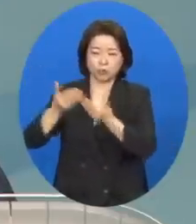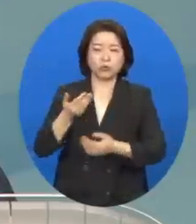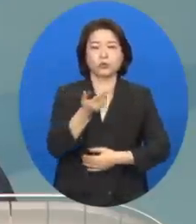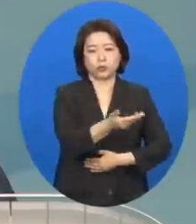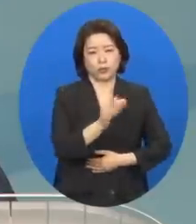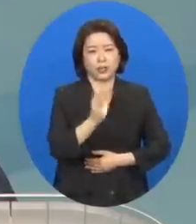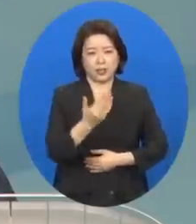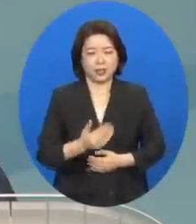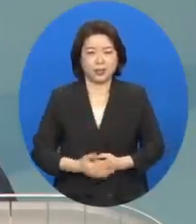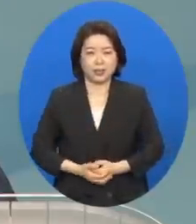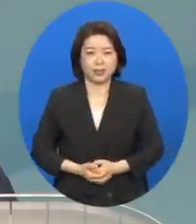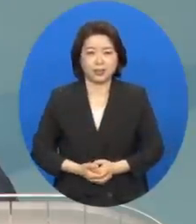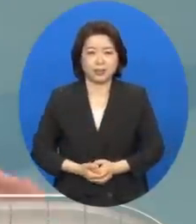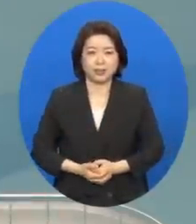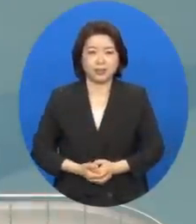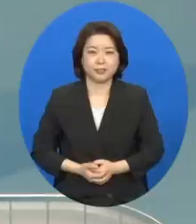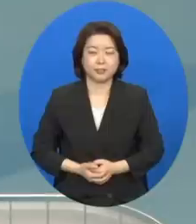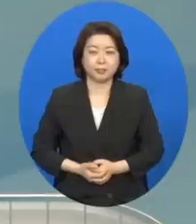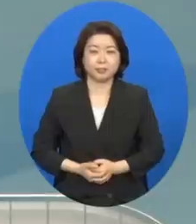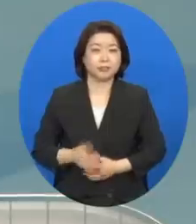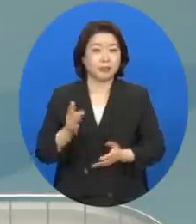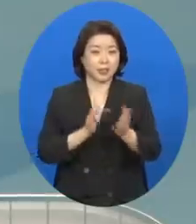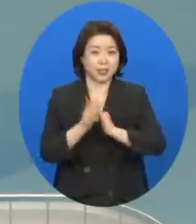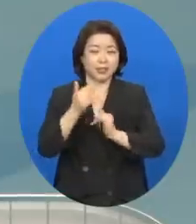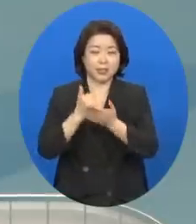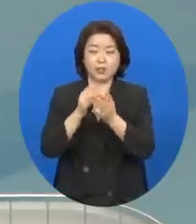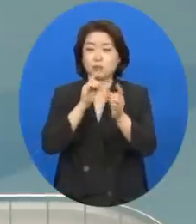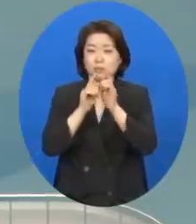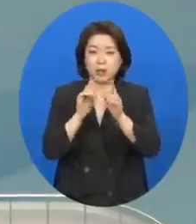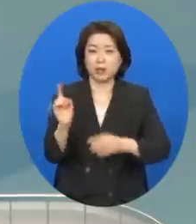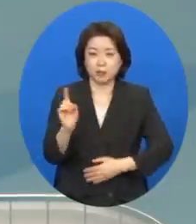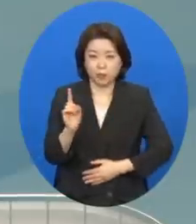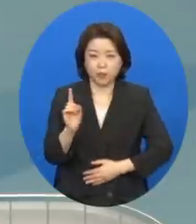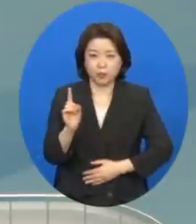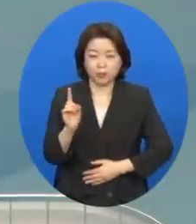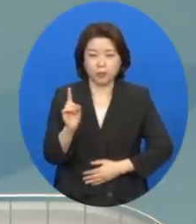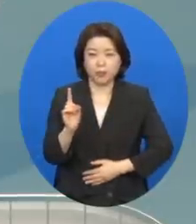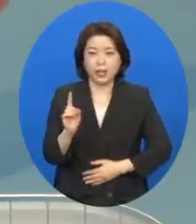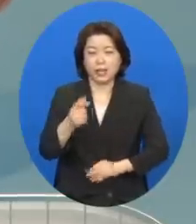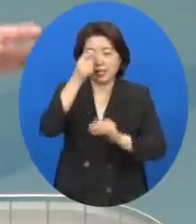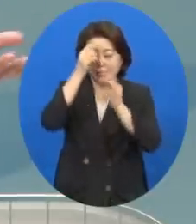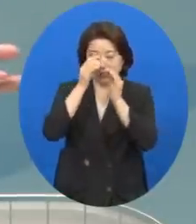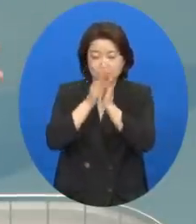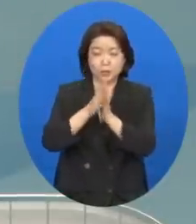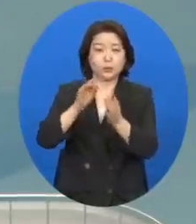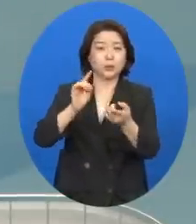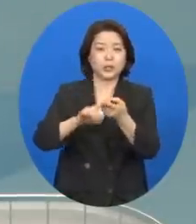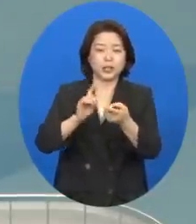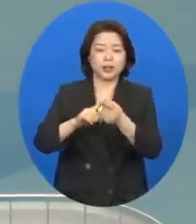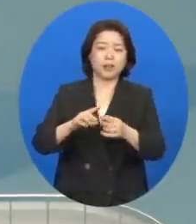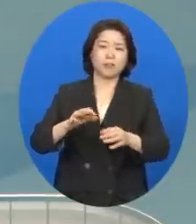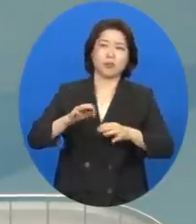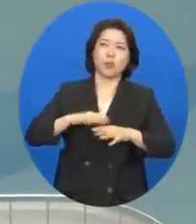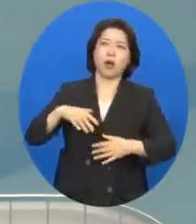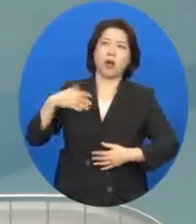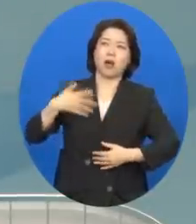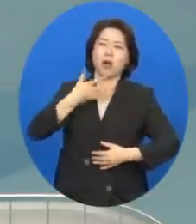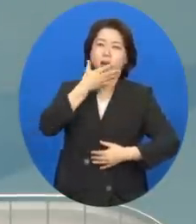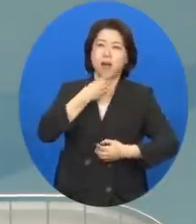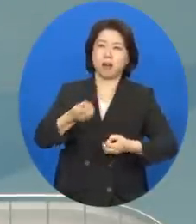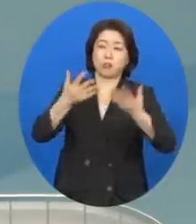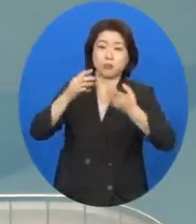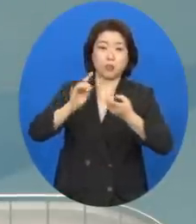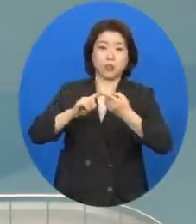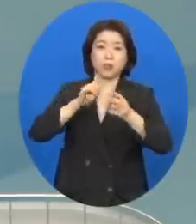것이다. 자, 예수님의 말씀은 기도에 대한 놀라운 축복을 우리에게